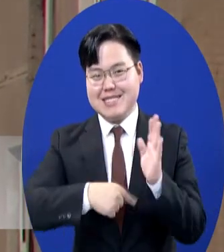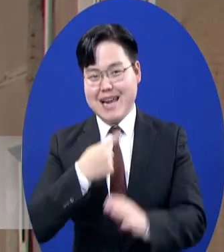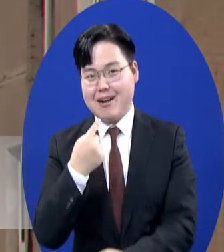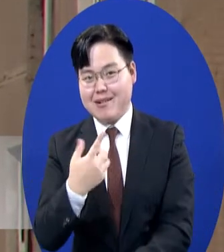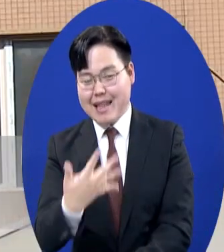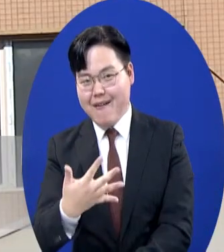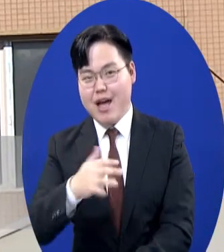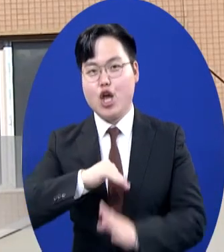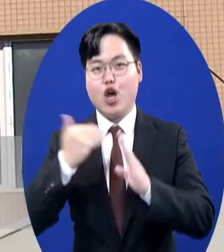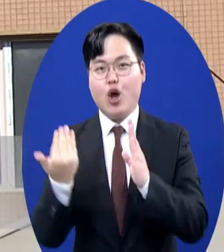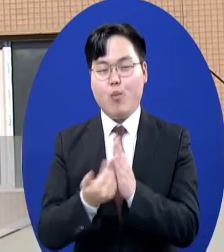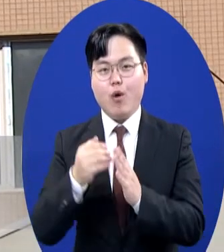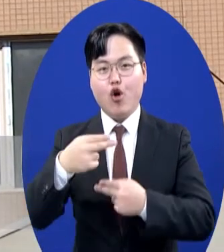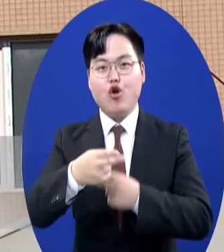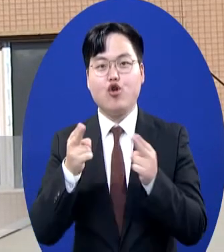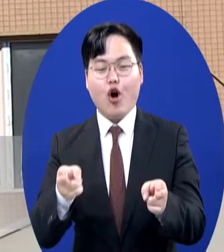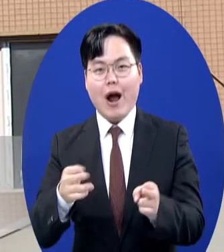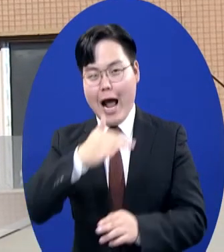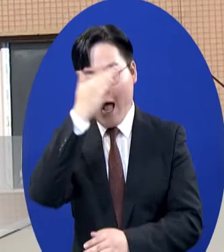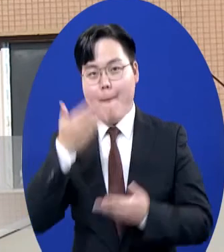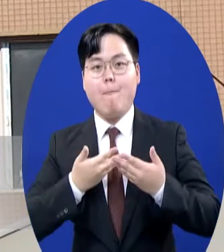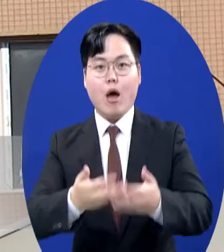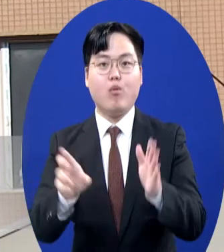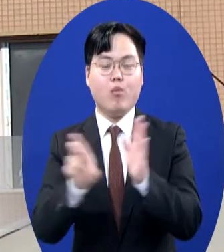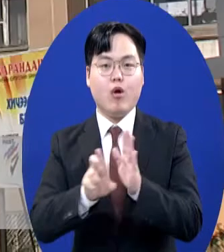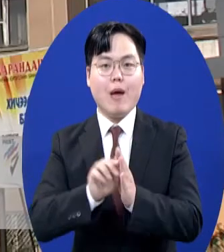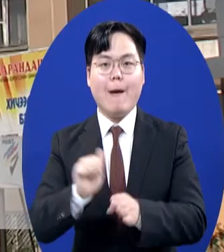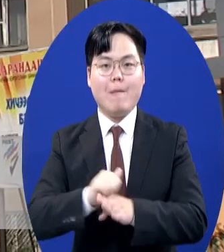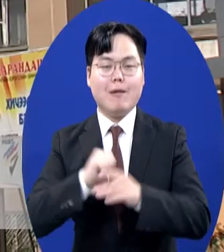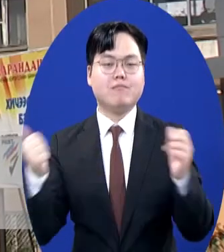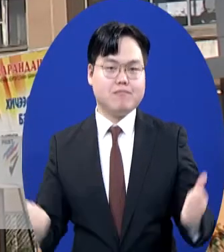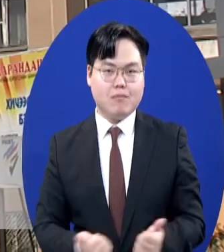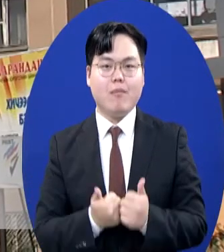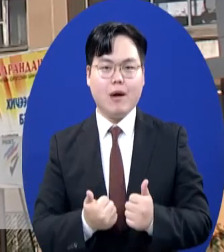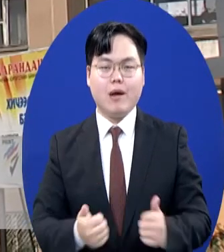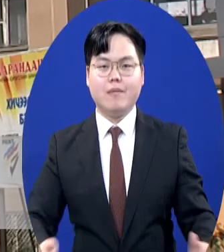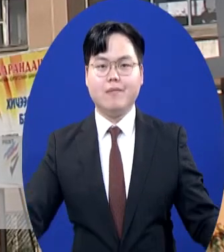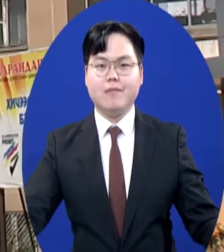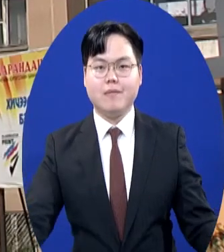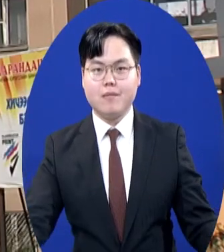өрхүүдийн халаалтыг өгнө. Бэлтгэл ажил хангалттай хэмжээнд байгаа гэдгийг салбар эмэгтэйчлүүд онцлсан юм а.